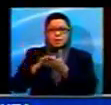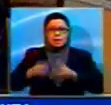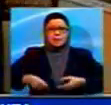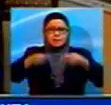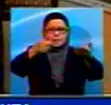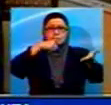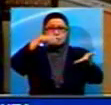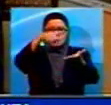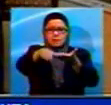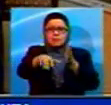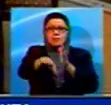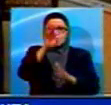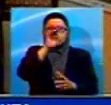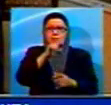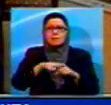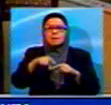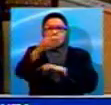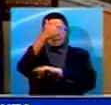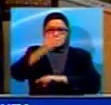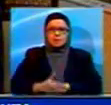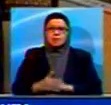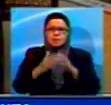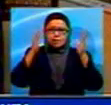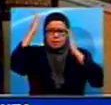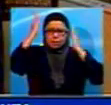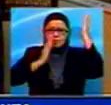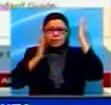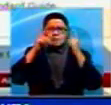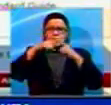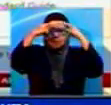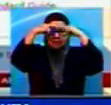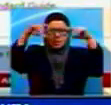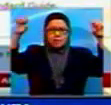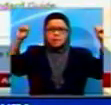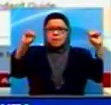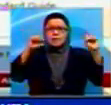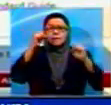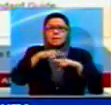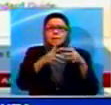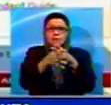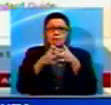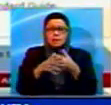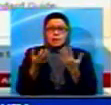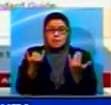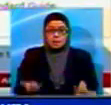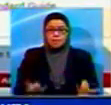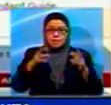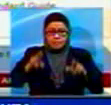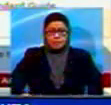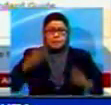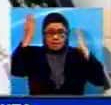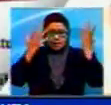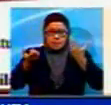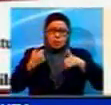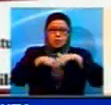sebagai besar Malaysia kepada Presiden Barack Obama di White House ketika ini rakyat Malaysia ingin memasuki Amerika Syarikat perlu